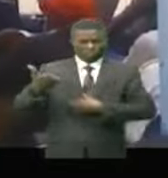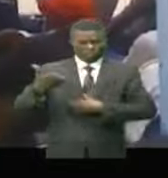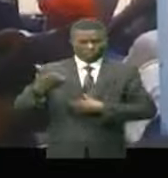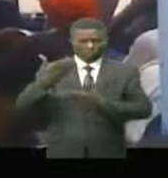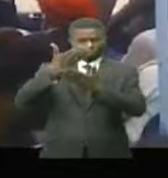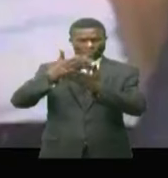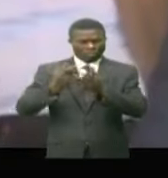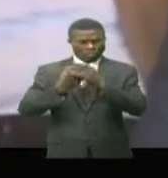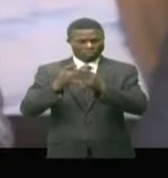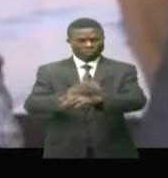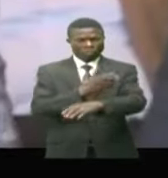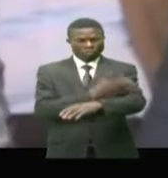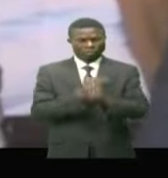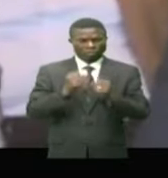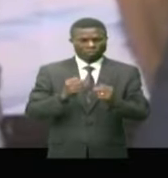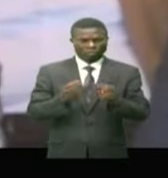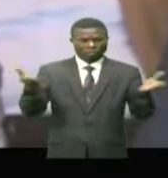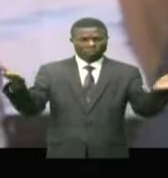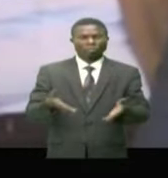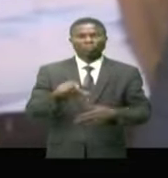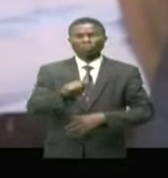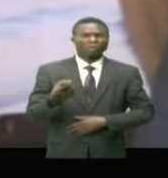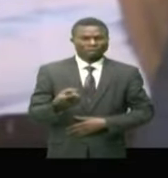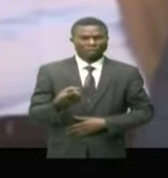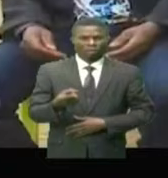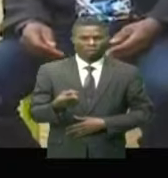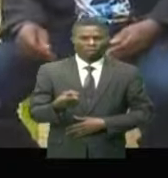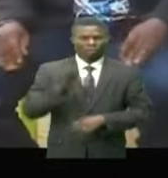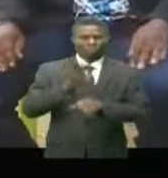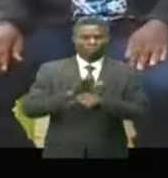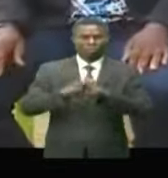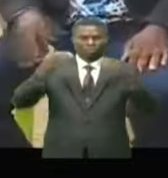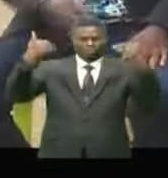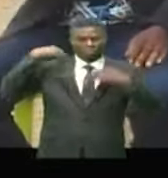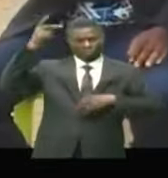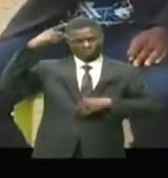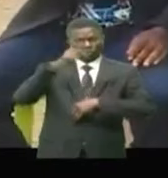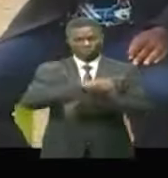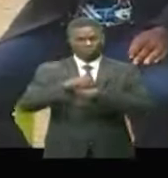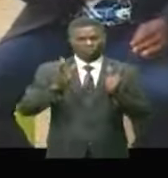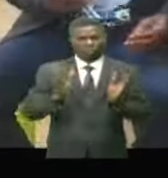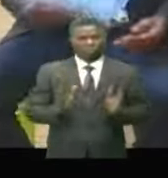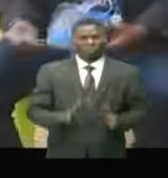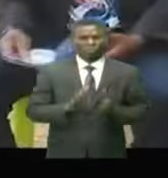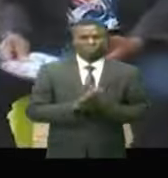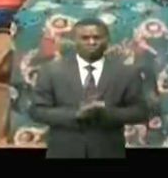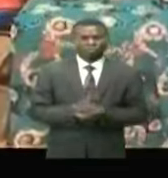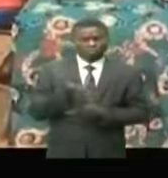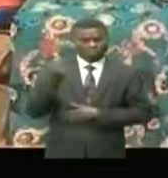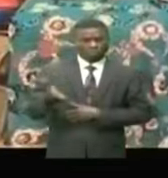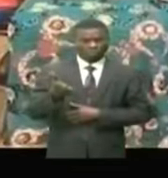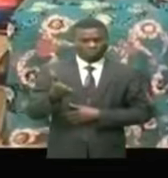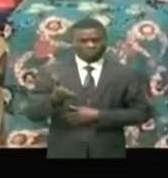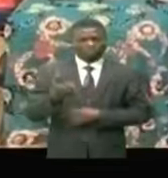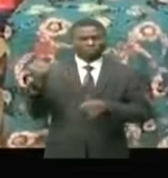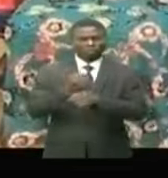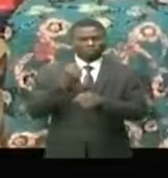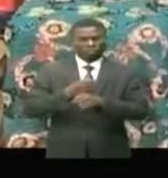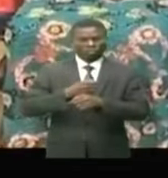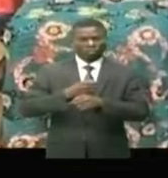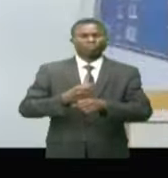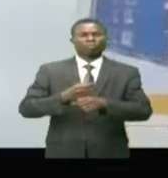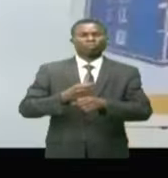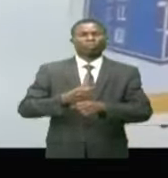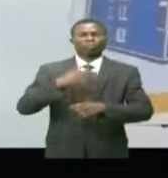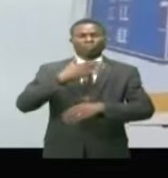très avancé. Étaient présents à cette activité plusieurs autorités politico-administratives. Parmi les réalisations du comité de gestion, il